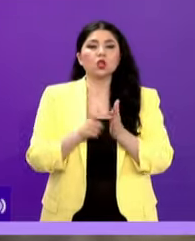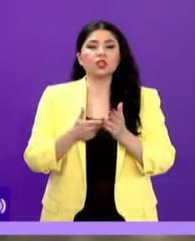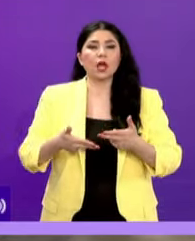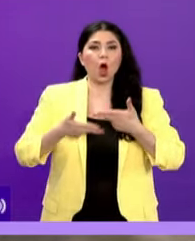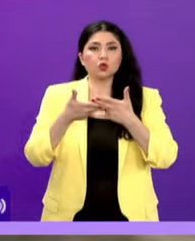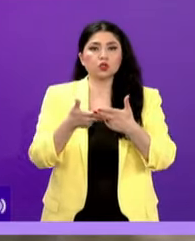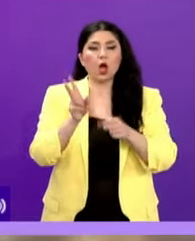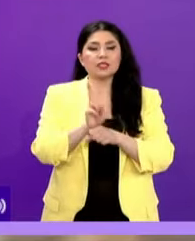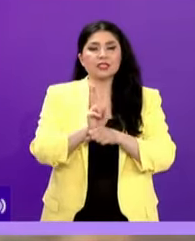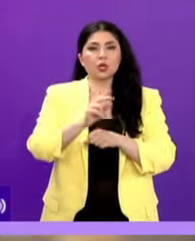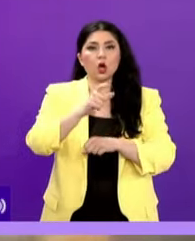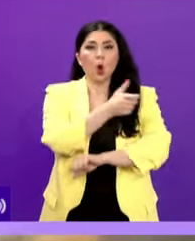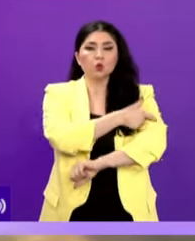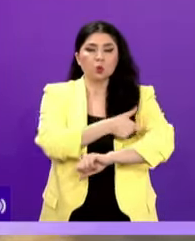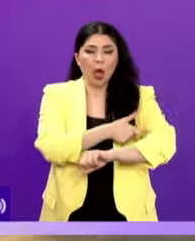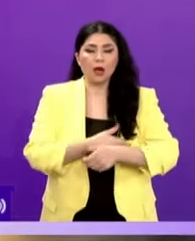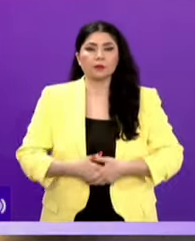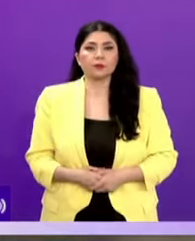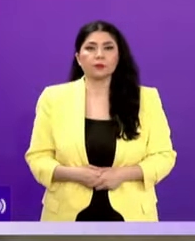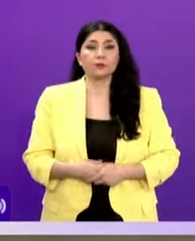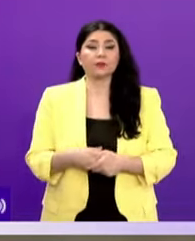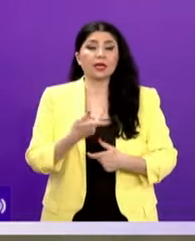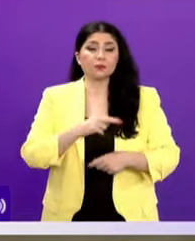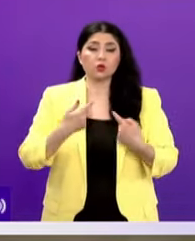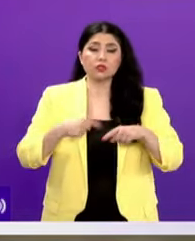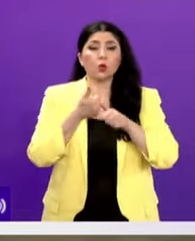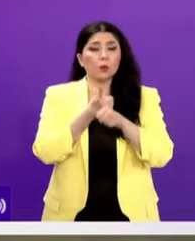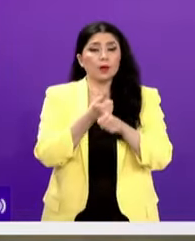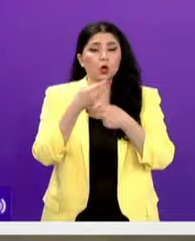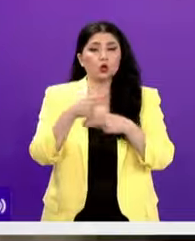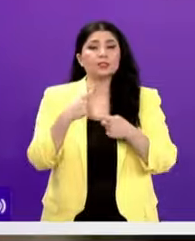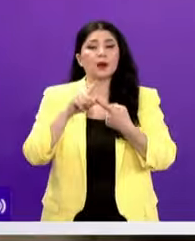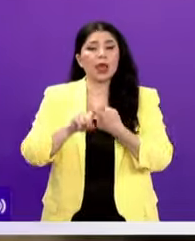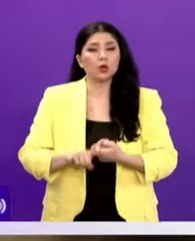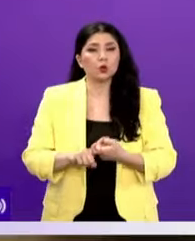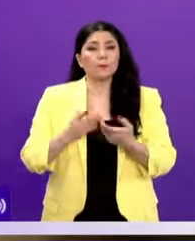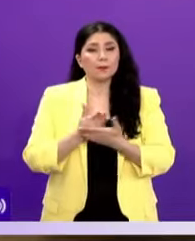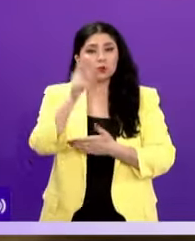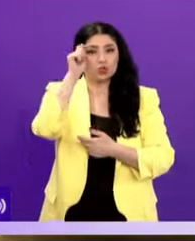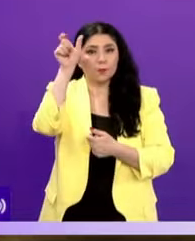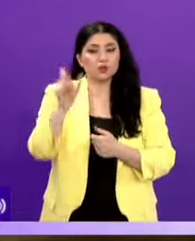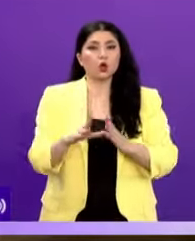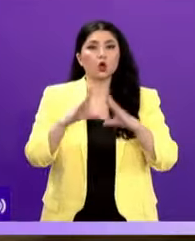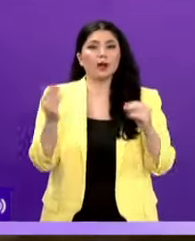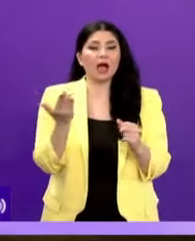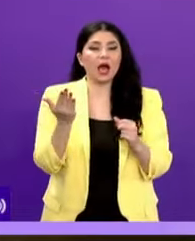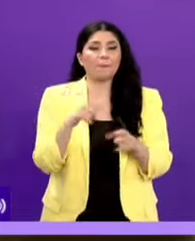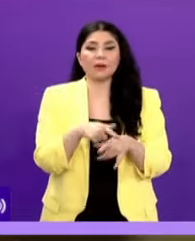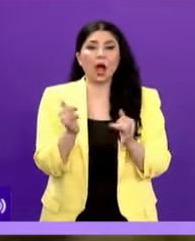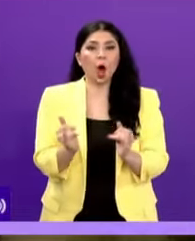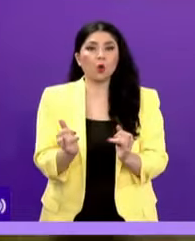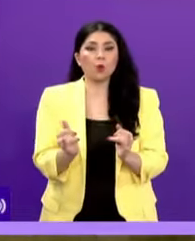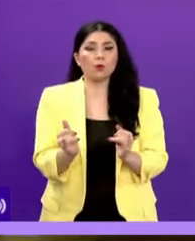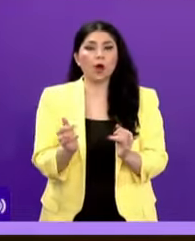noastre din regiune monitorizează în continuare situația, sunt în legătură cu cetățenii români care până în acest moment